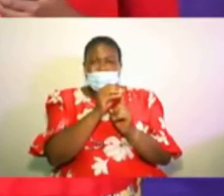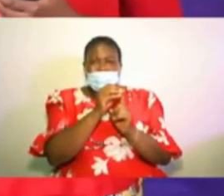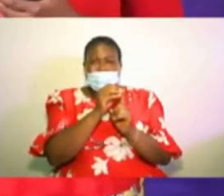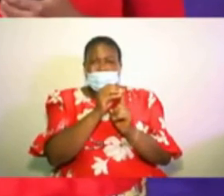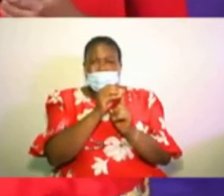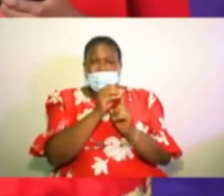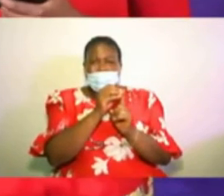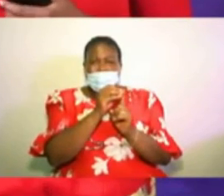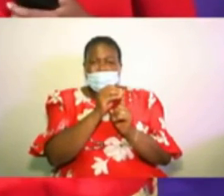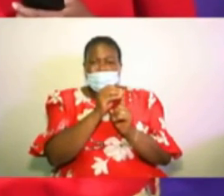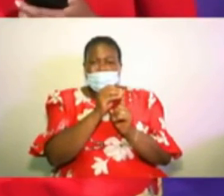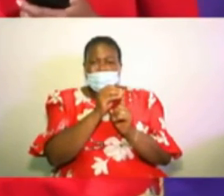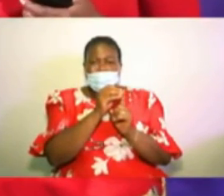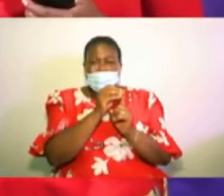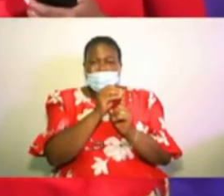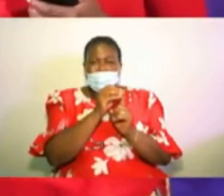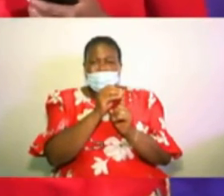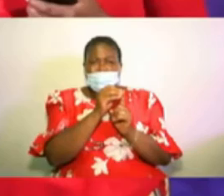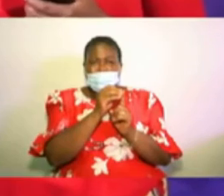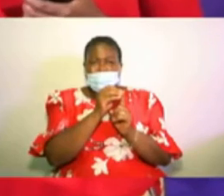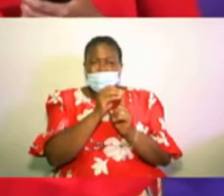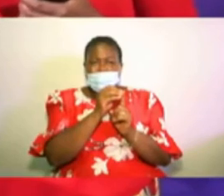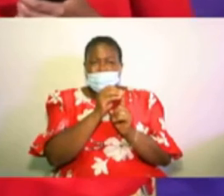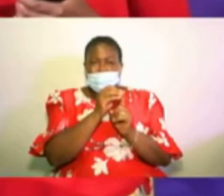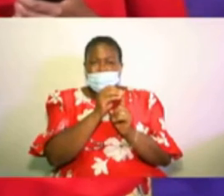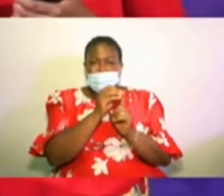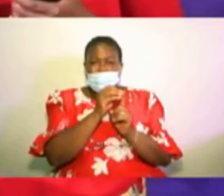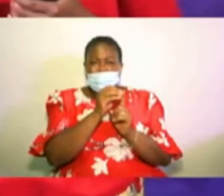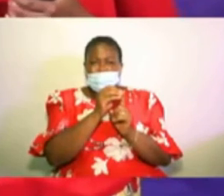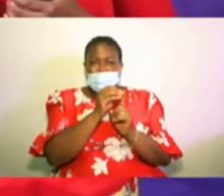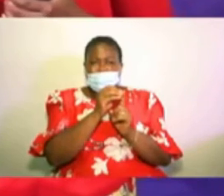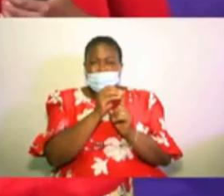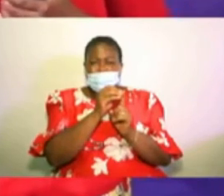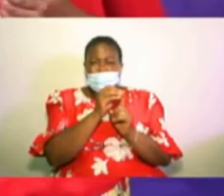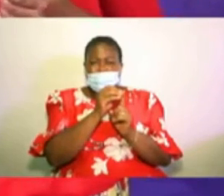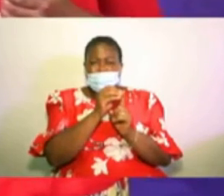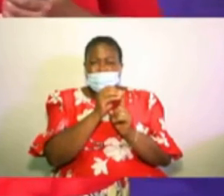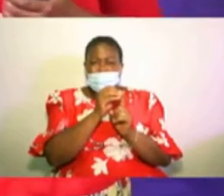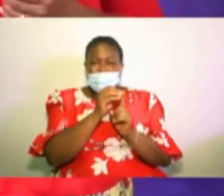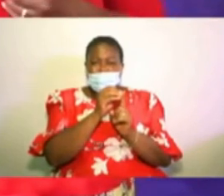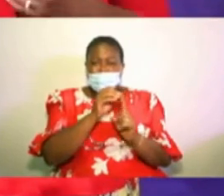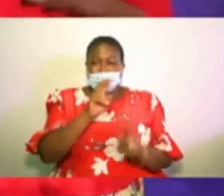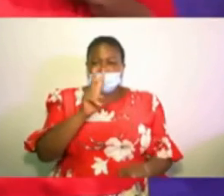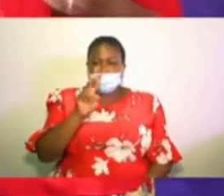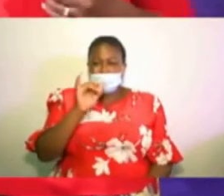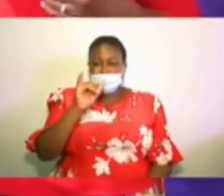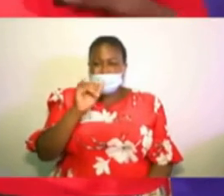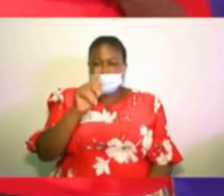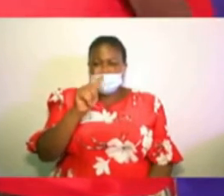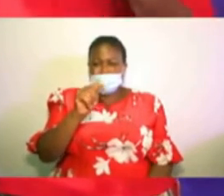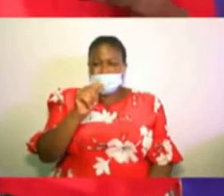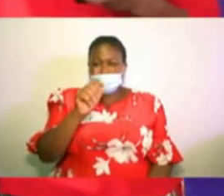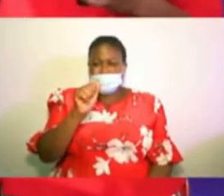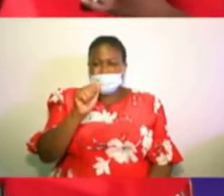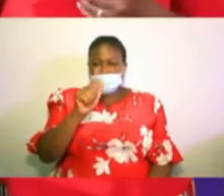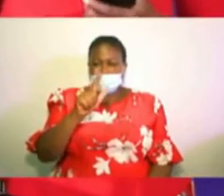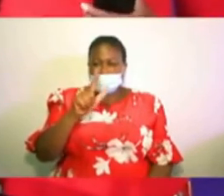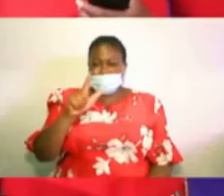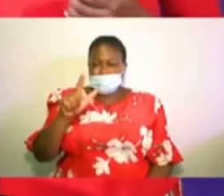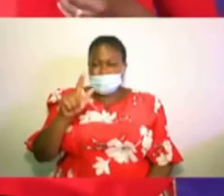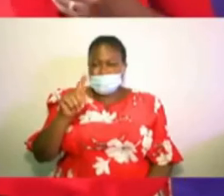And vitality means abundant physical and mental energy. Et donc quand on parle de la